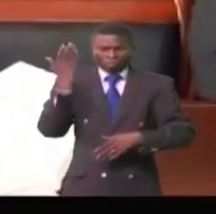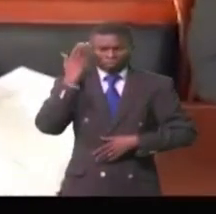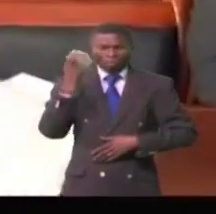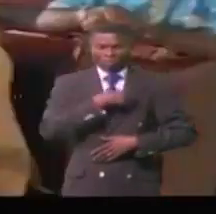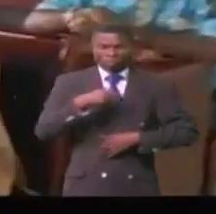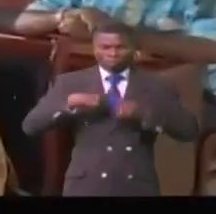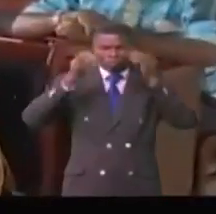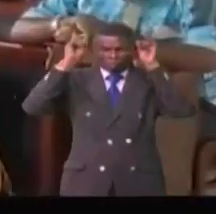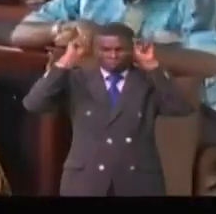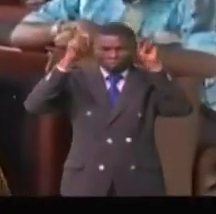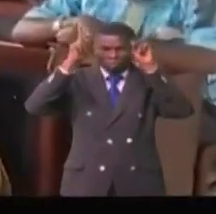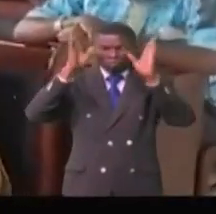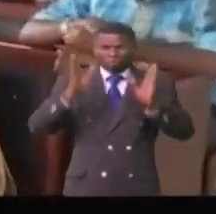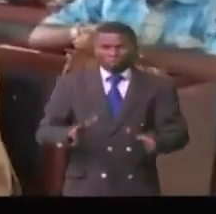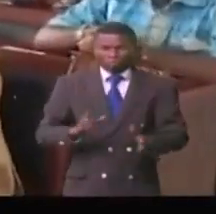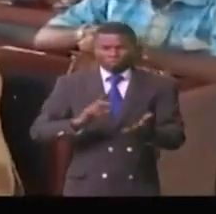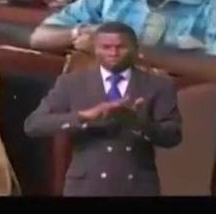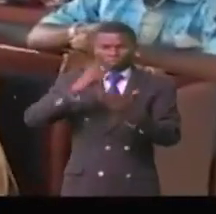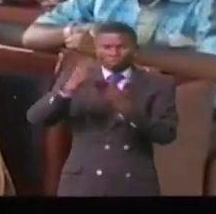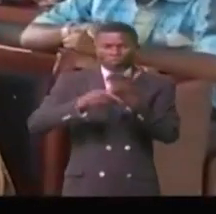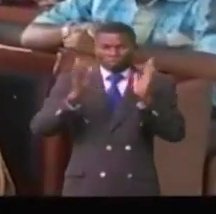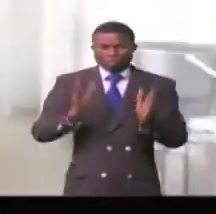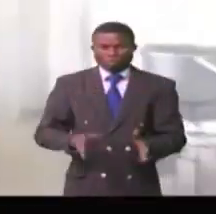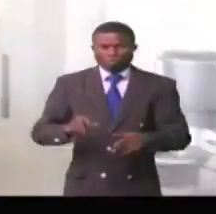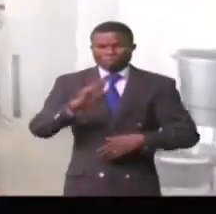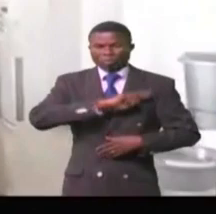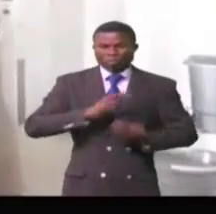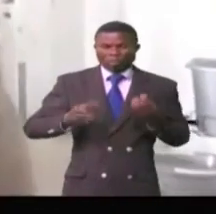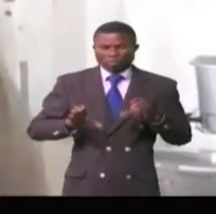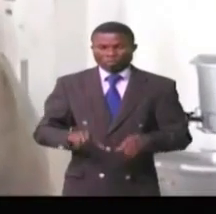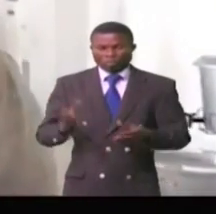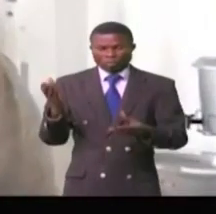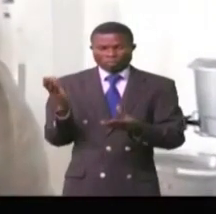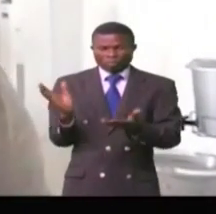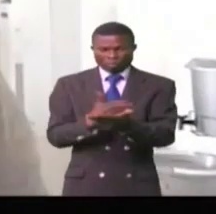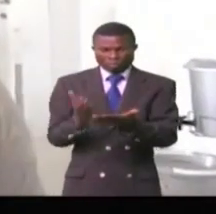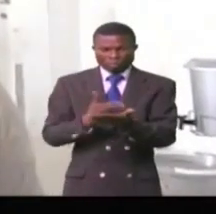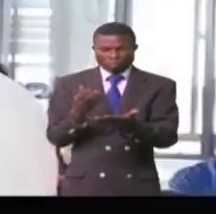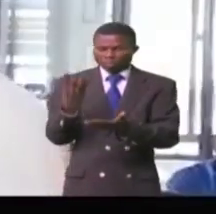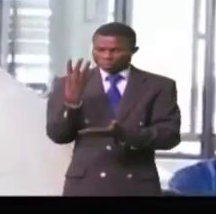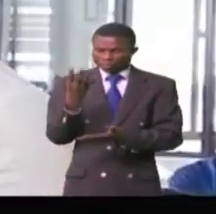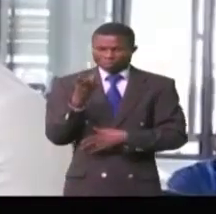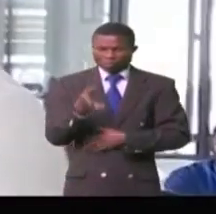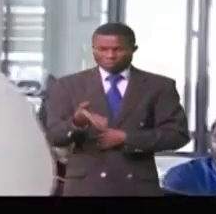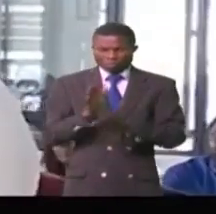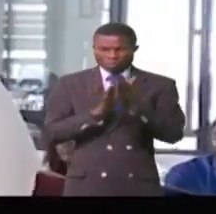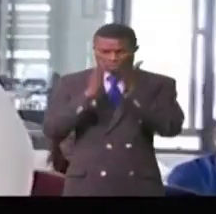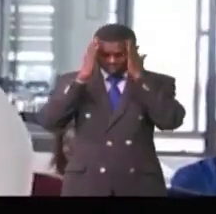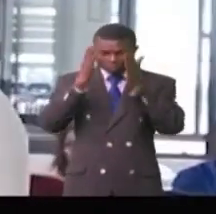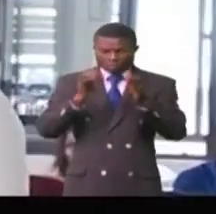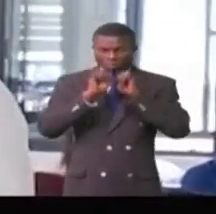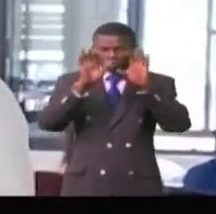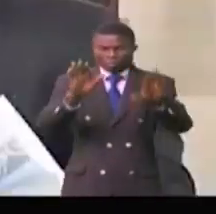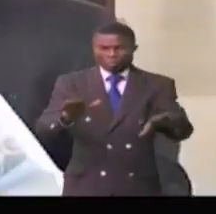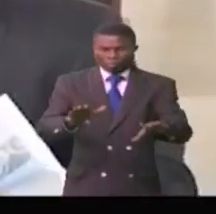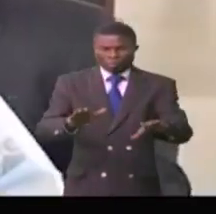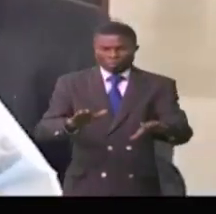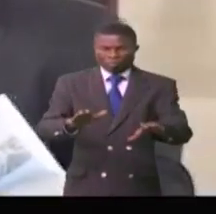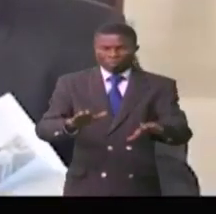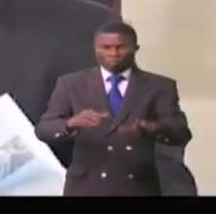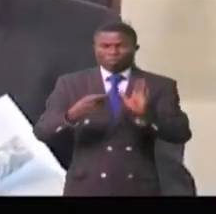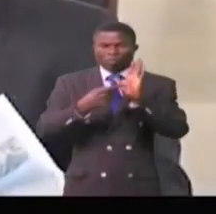éducateurs pédagogiques et aux planificateurs en RDC. Tous ces ouvrages ont été portés sur le fonds Batissimo par